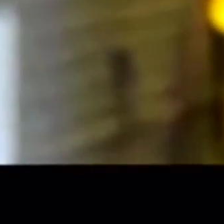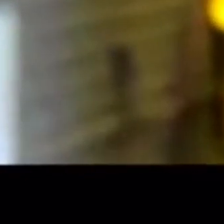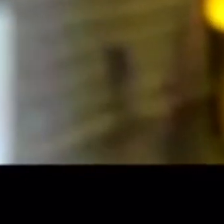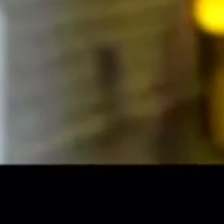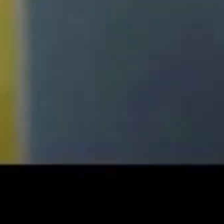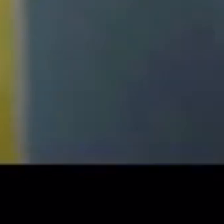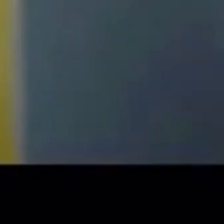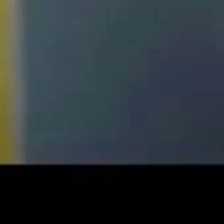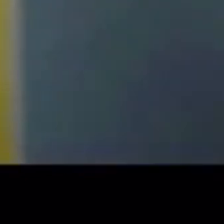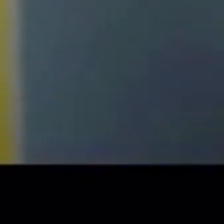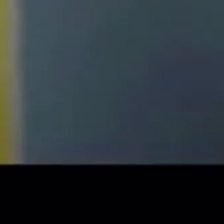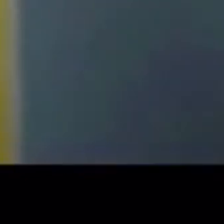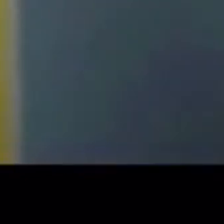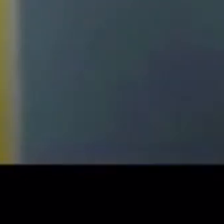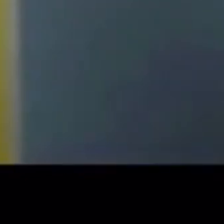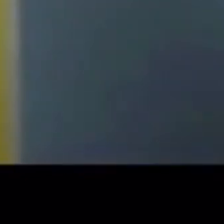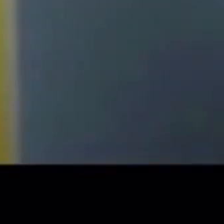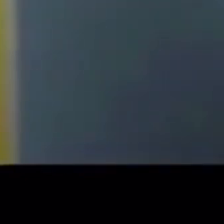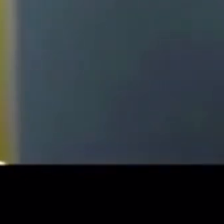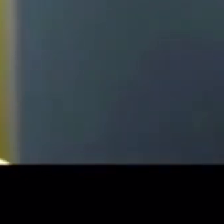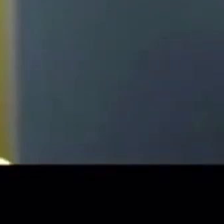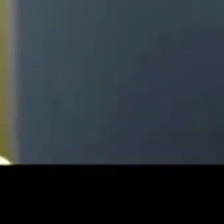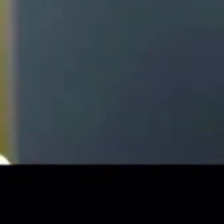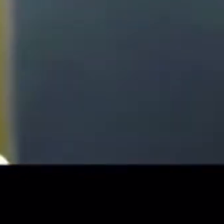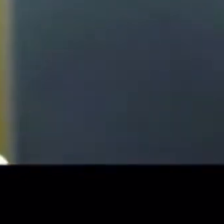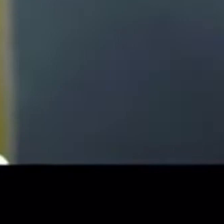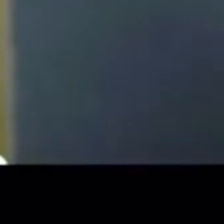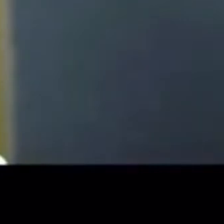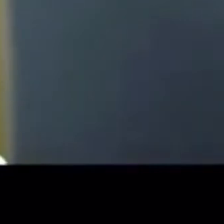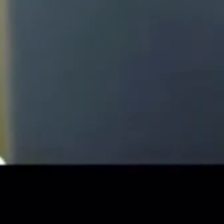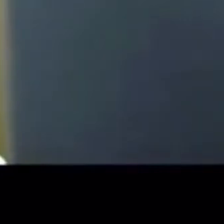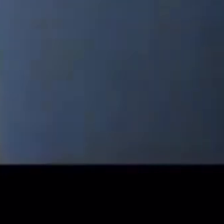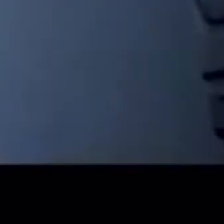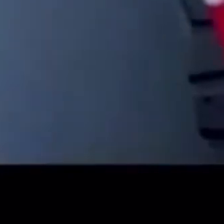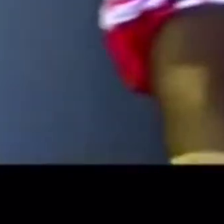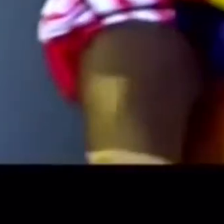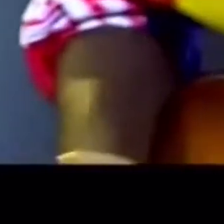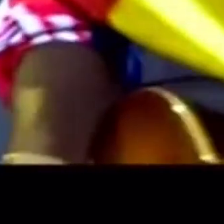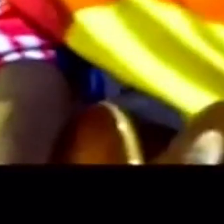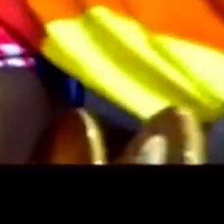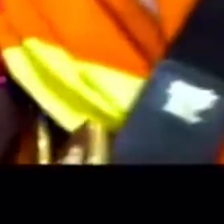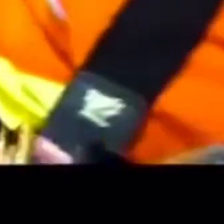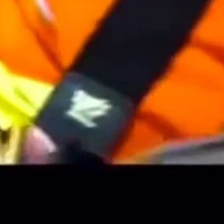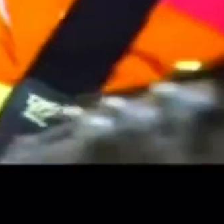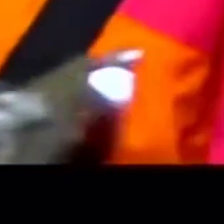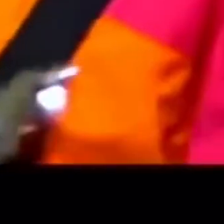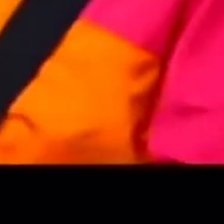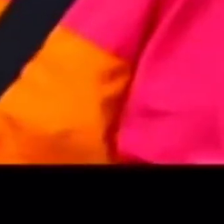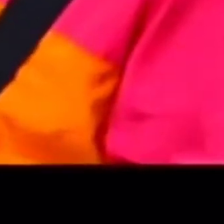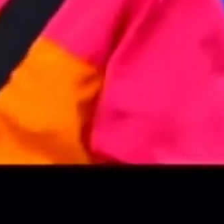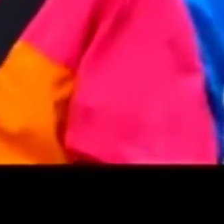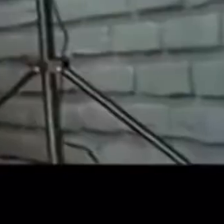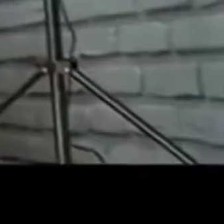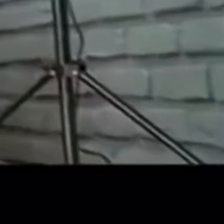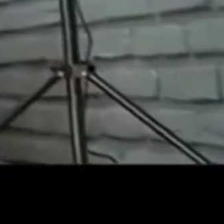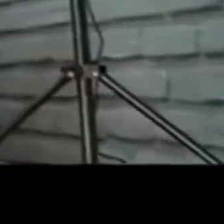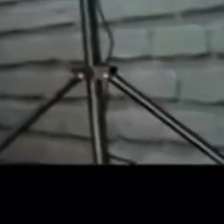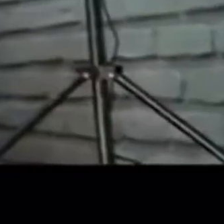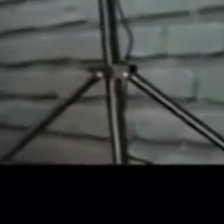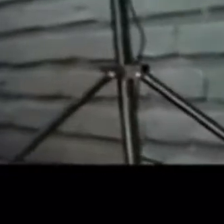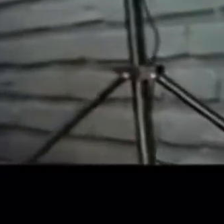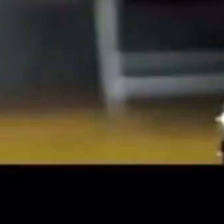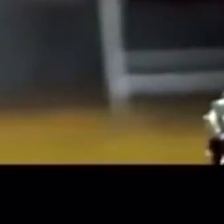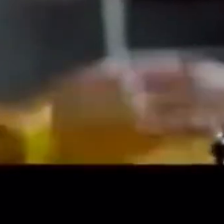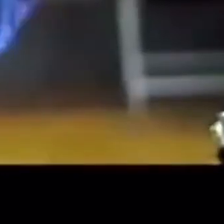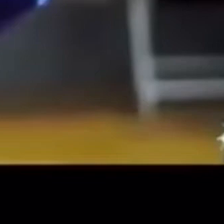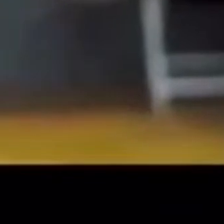Kodi mesa mati simsintha dzulodzana ndinkuja inu muli yemwe uja mphamvu